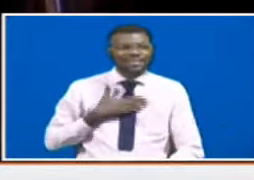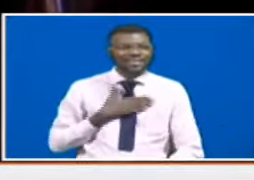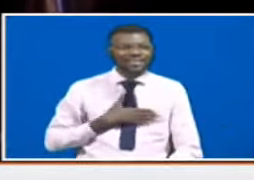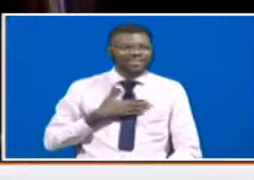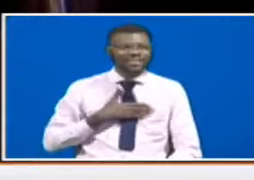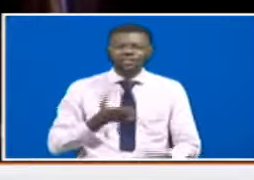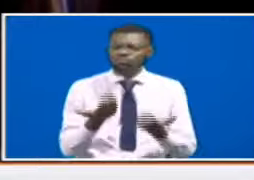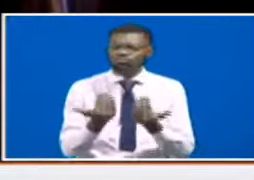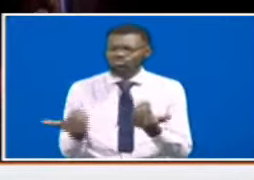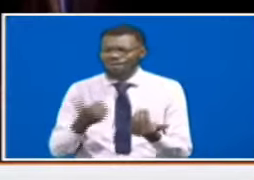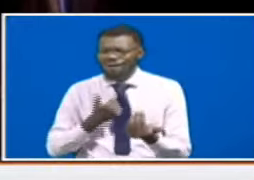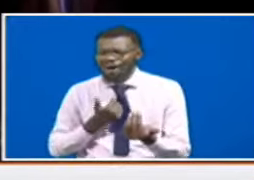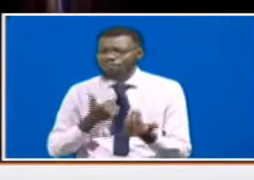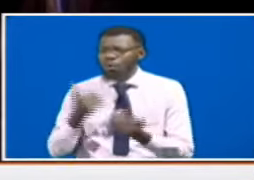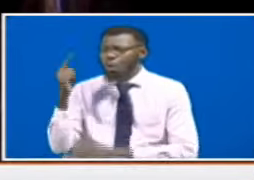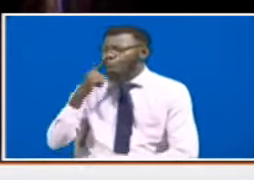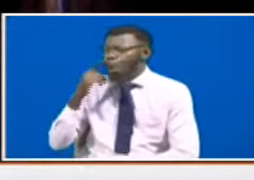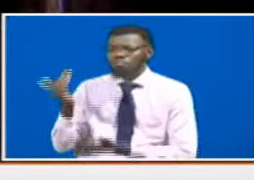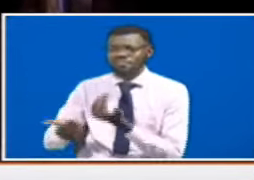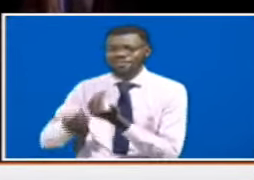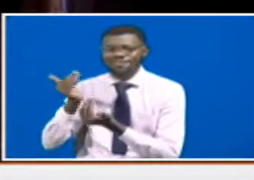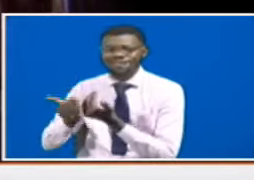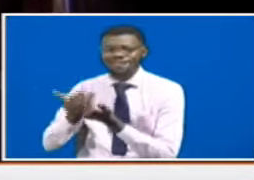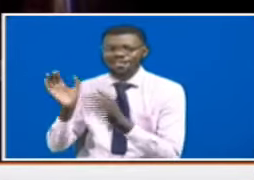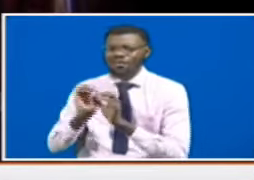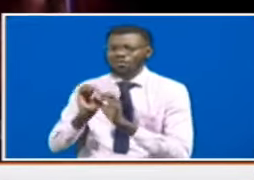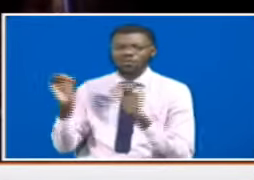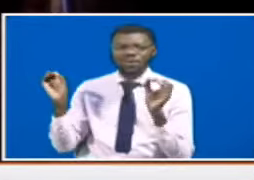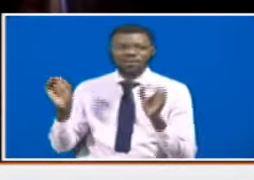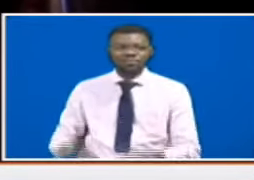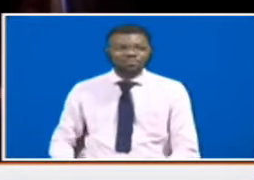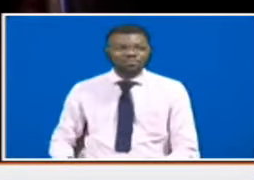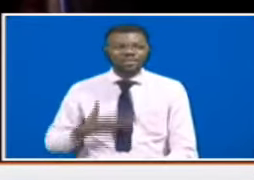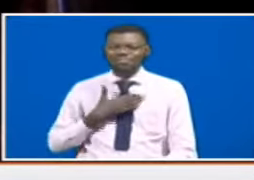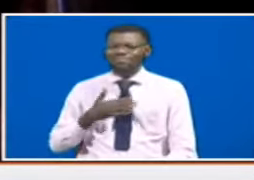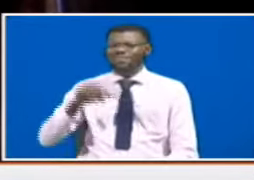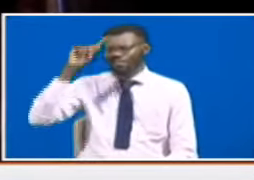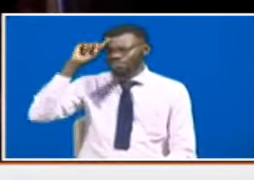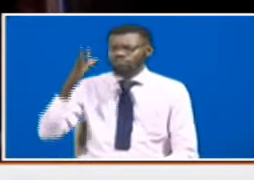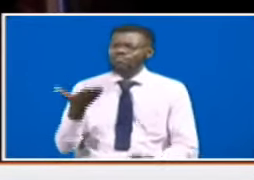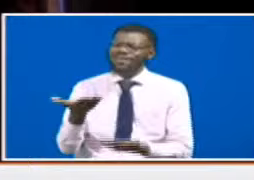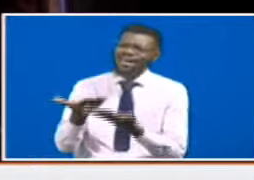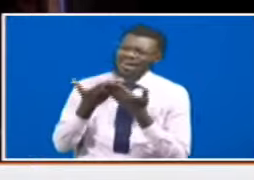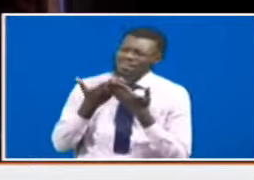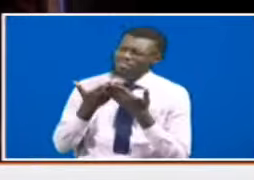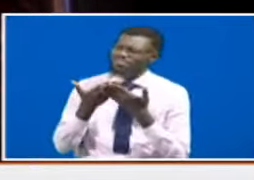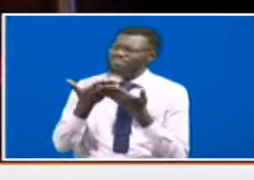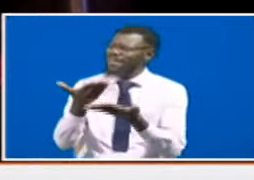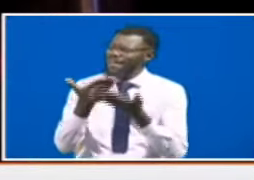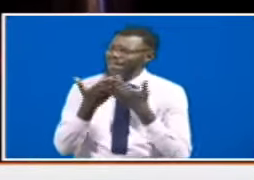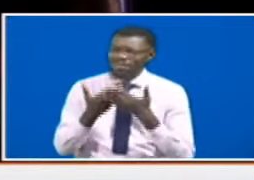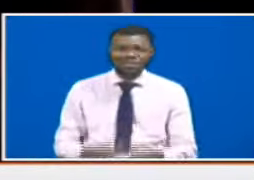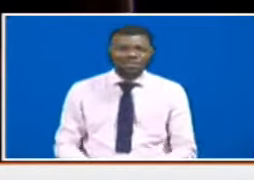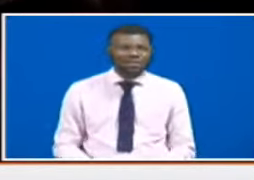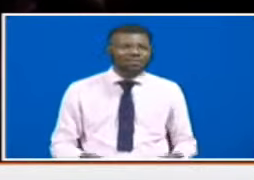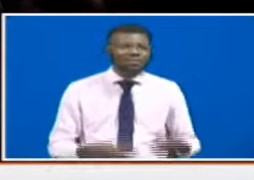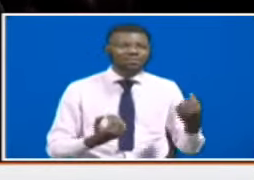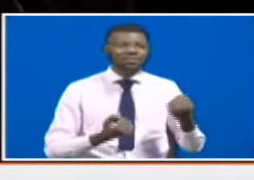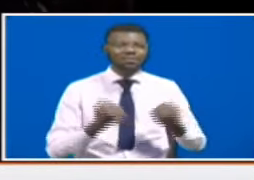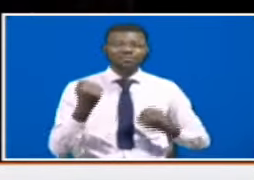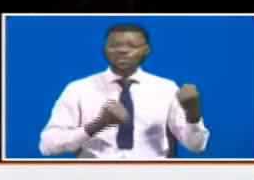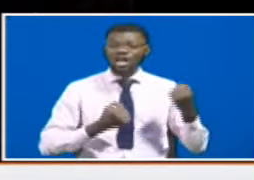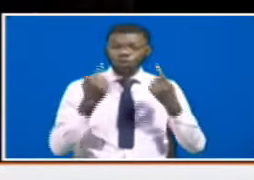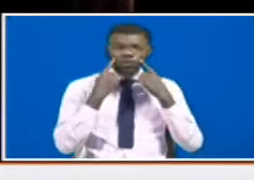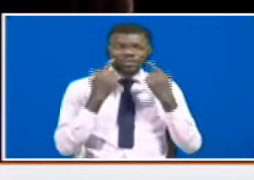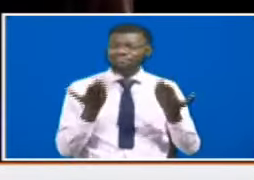tumewasha watoto nyumbani, hakuna mtu amewasaidia. Tafadhali serikali, utusaidie tafadhali. Angalia gari yote kina mama